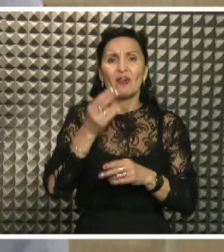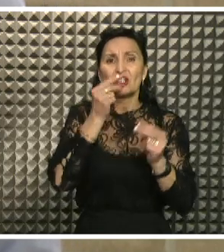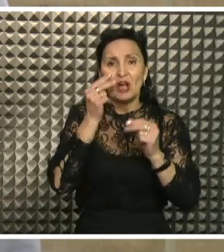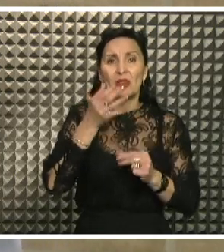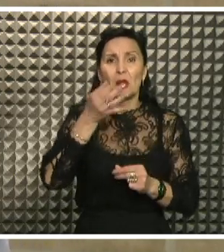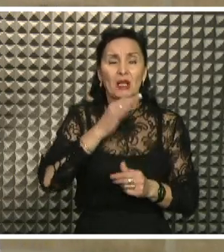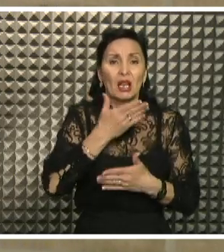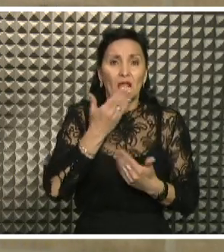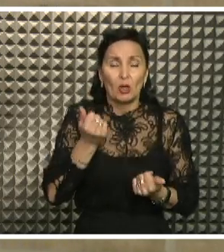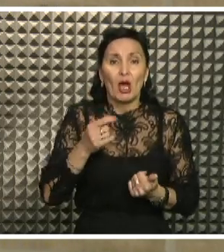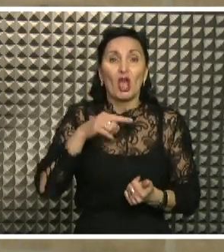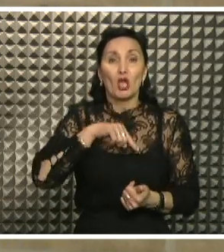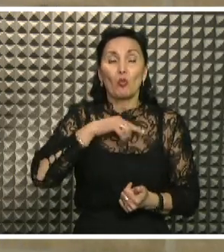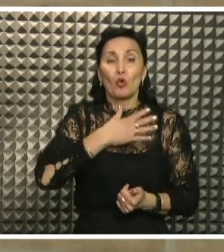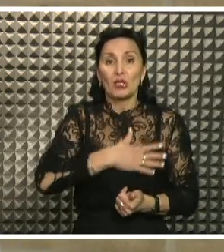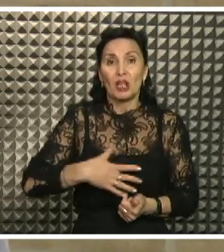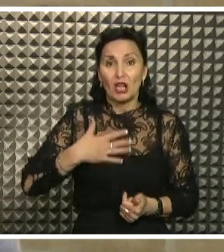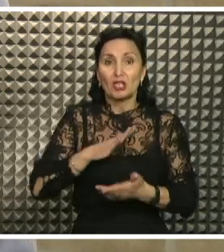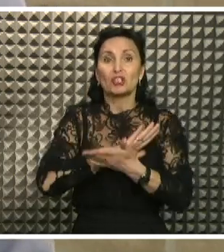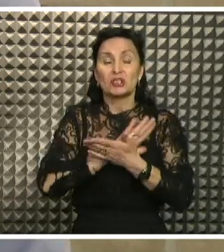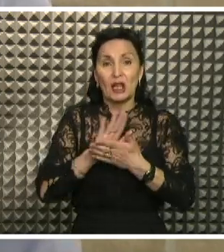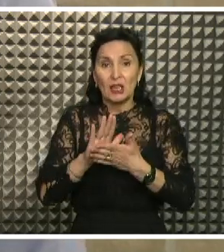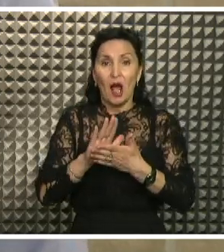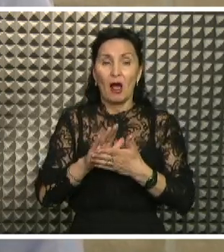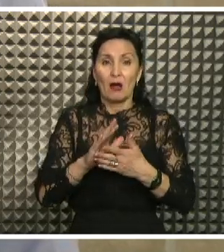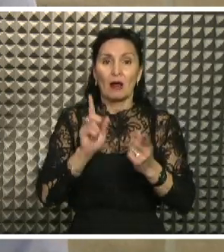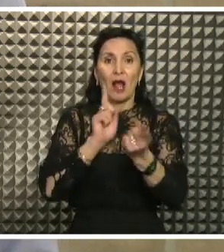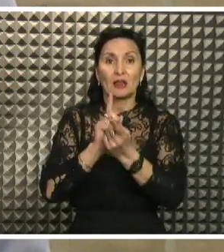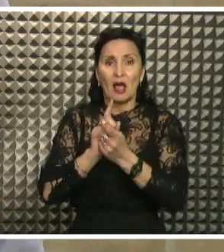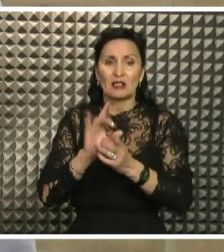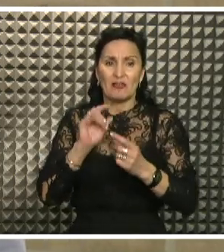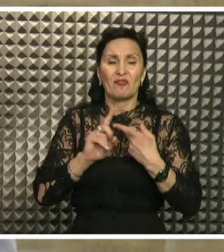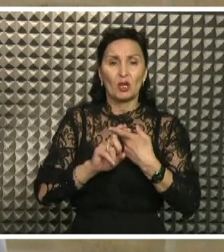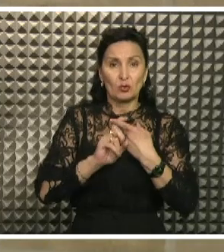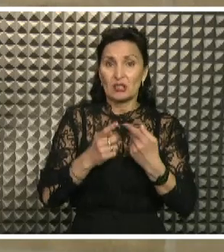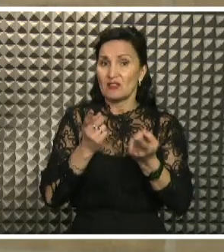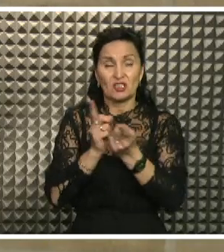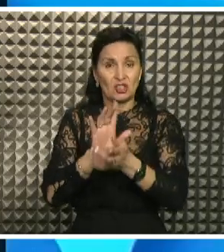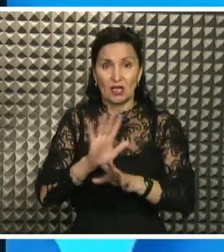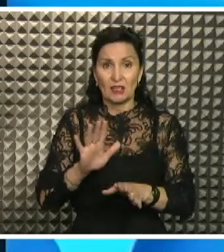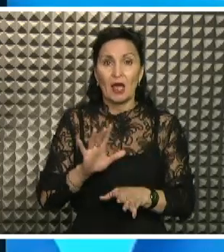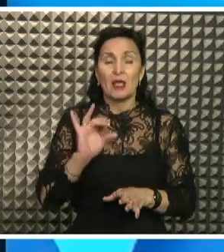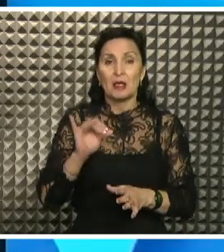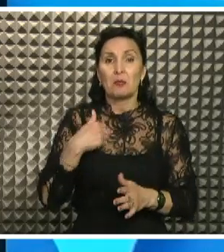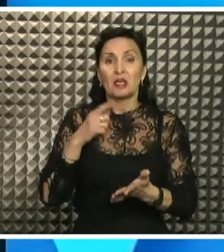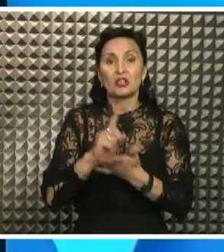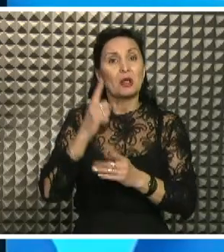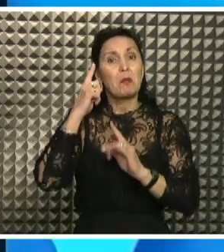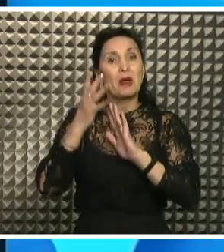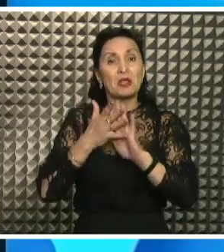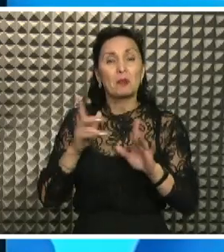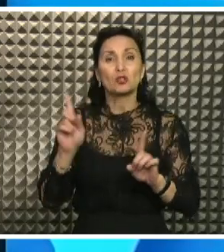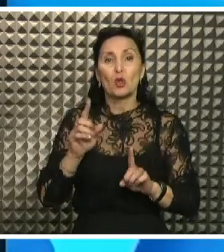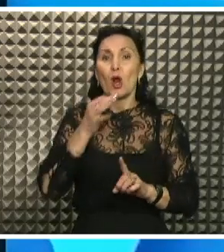что, по большому счету, иммунитет – это с вами частота контактов с всеми вирусами, которые мы с вами не встречались. Поэтому мы четко должны понимать, что у нас с